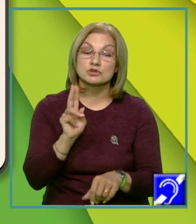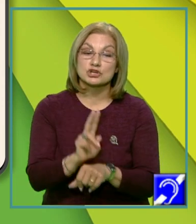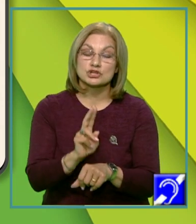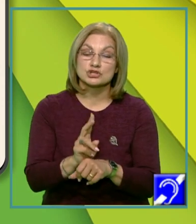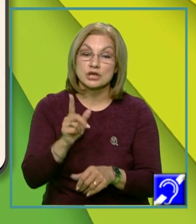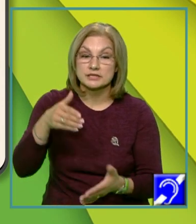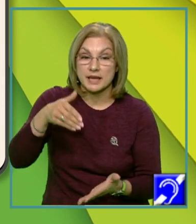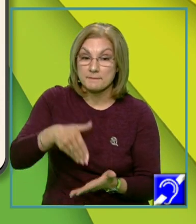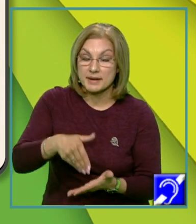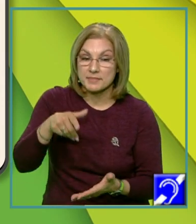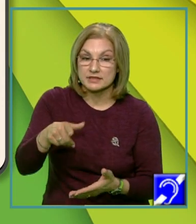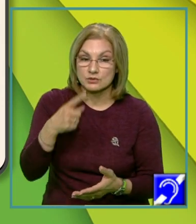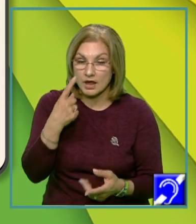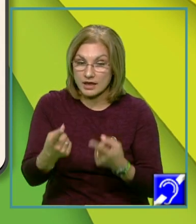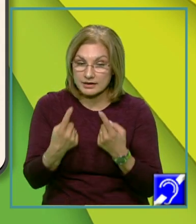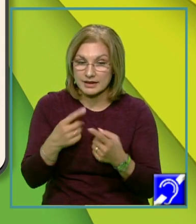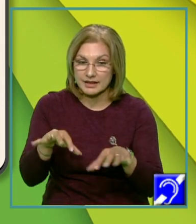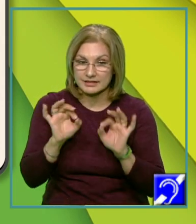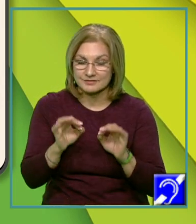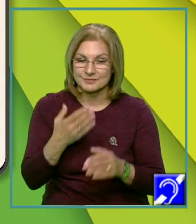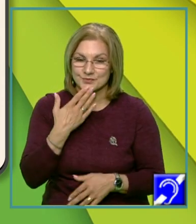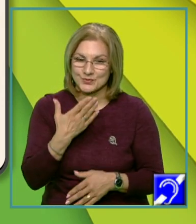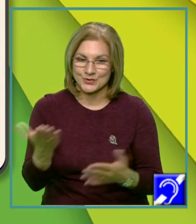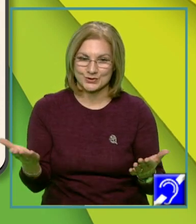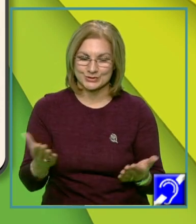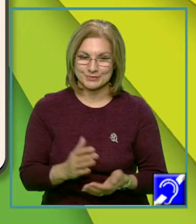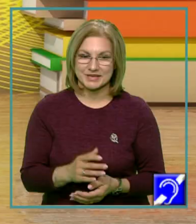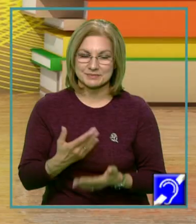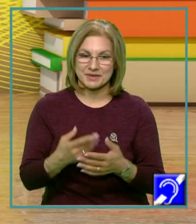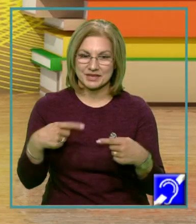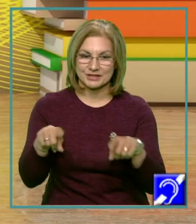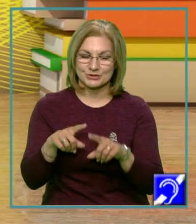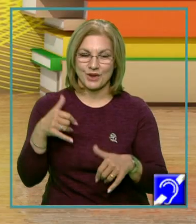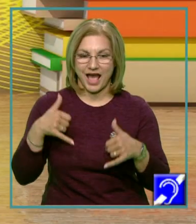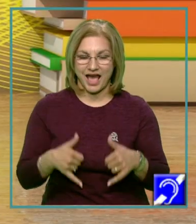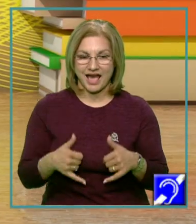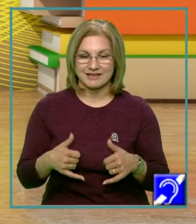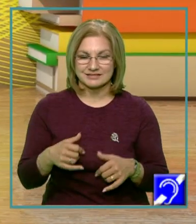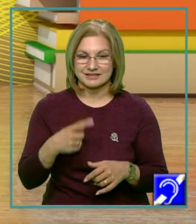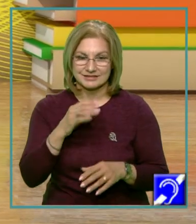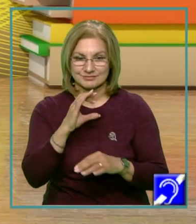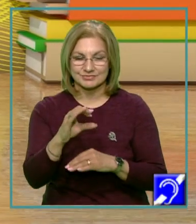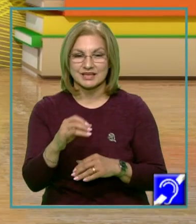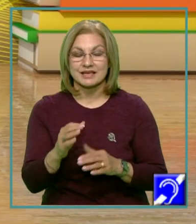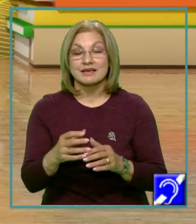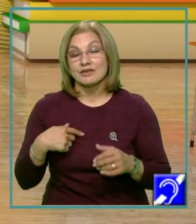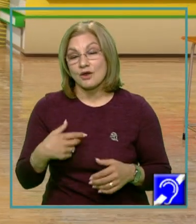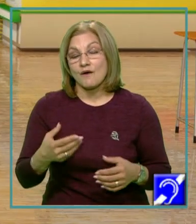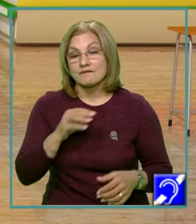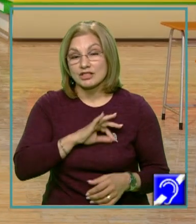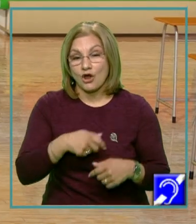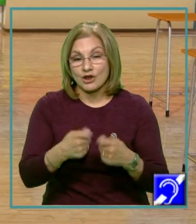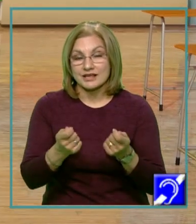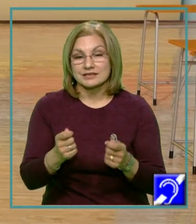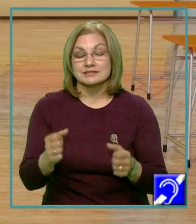perpendicularele pe care le identificăm Vă mulțumesc pentru astăzi Vă doresc spor la treabă și